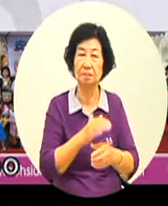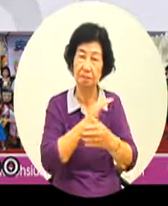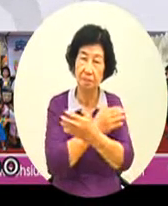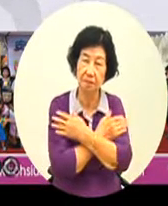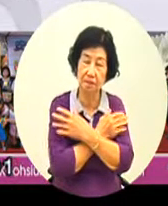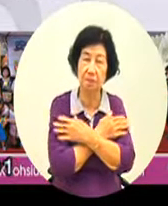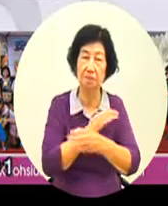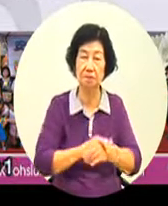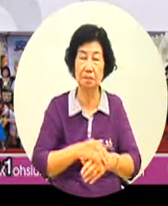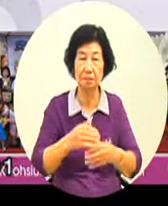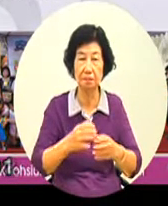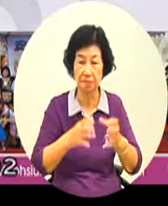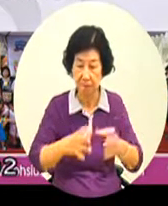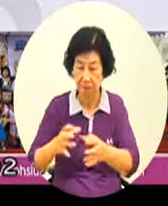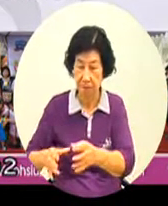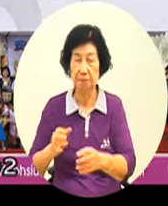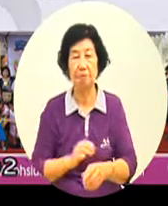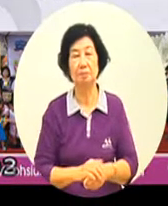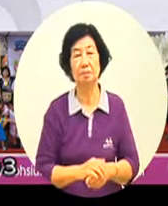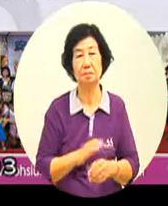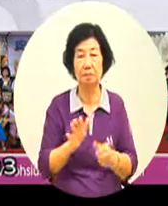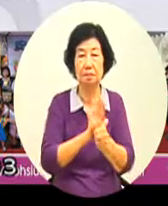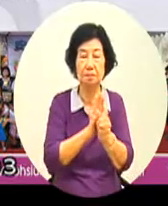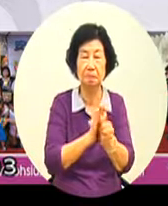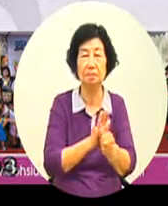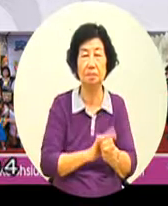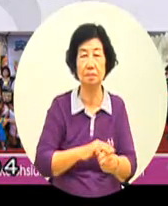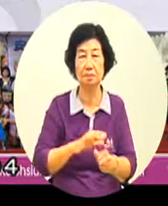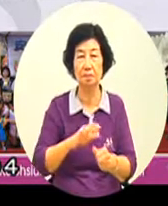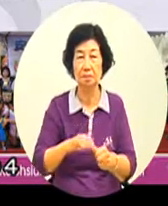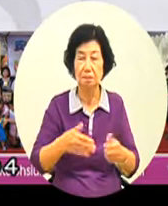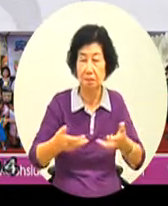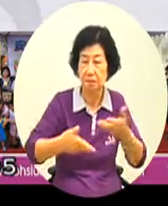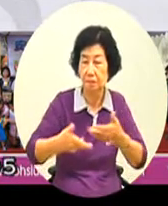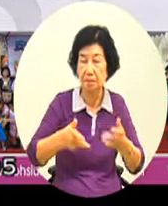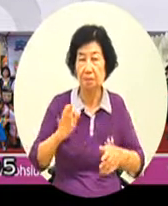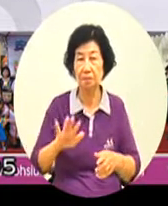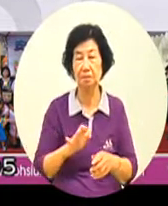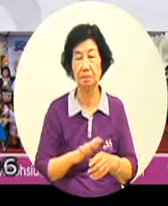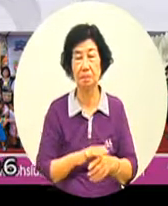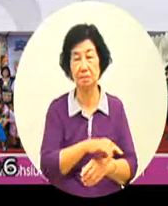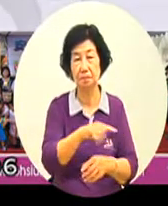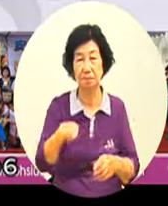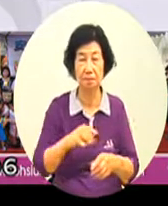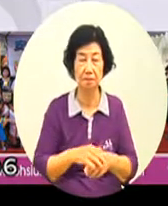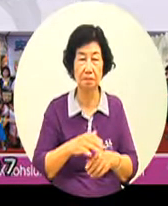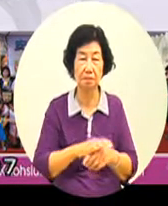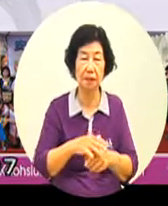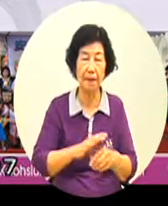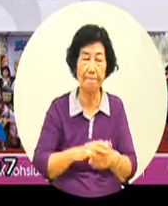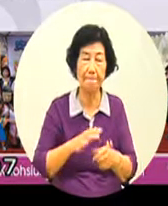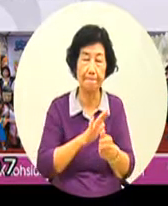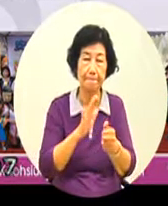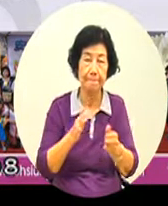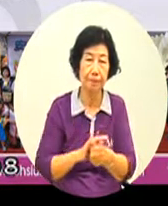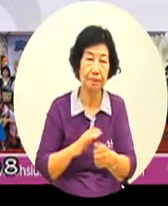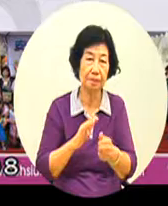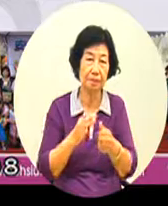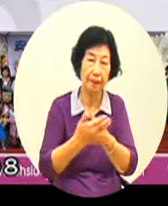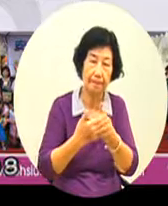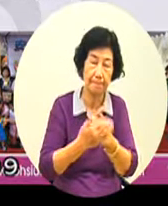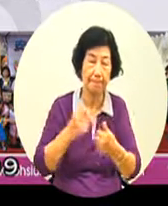不同的据点以及服务方案。那还有针对我们大家熟知的保姆，就是所谓的居家托育服务的部